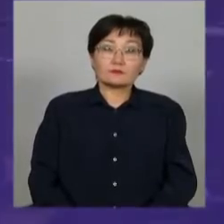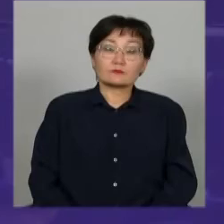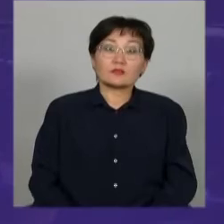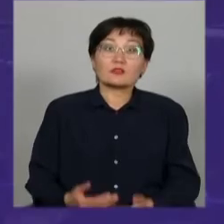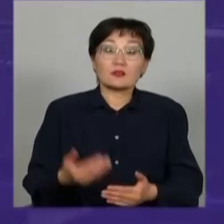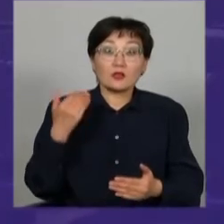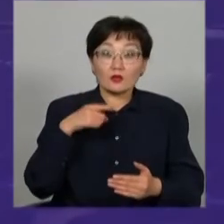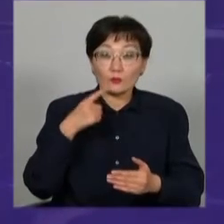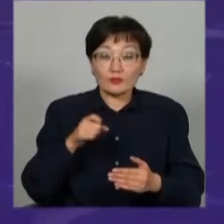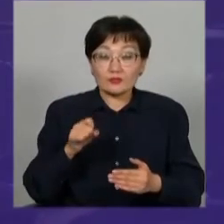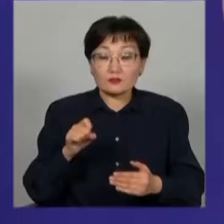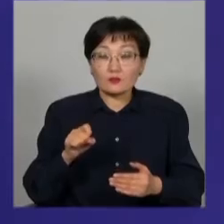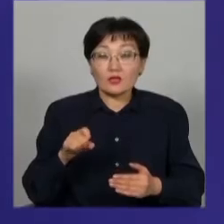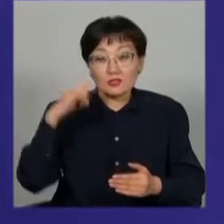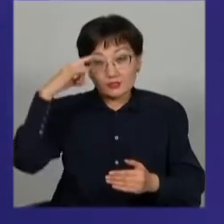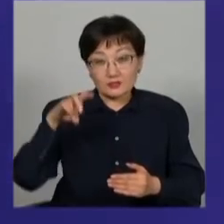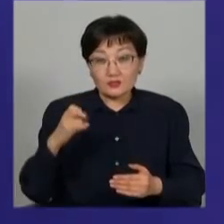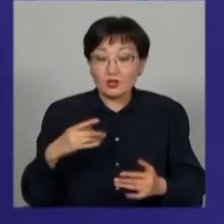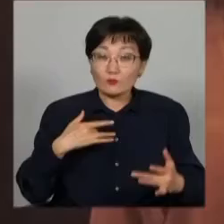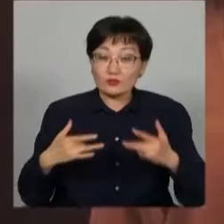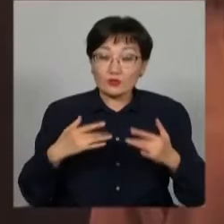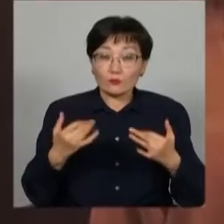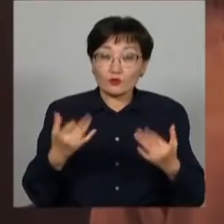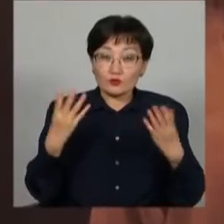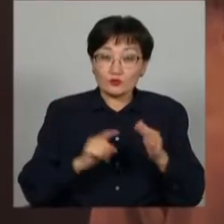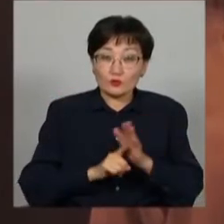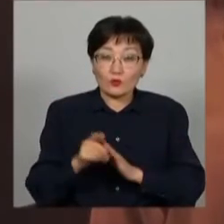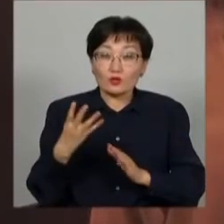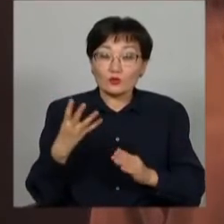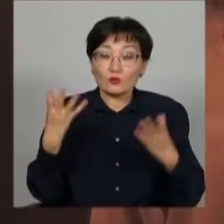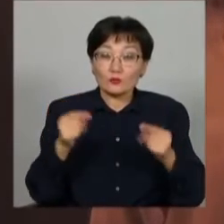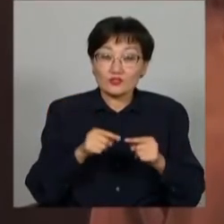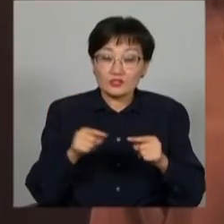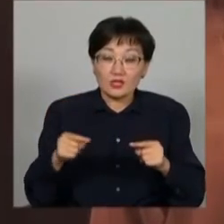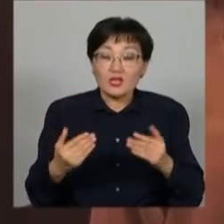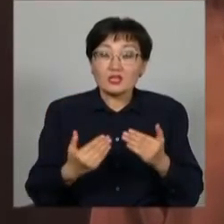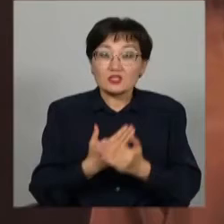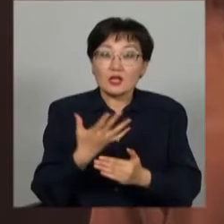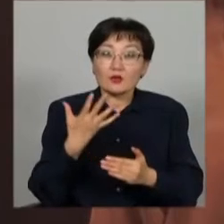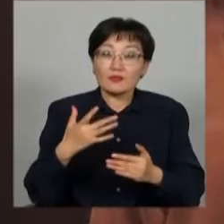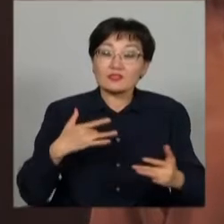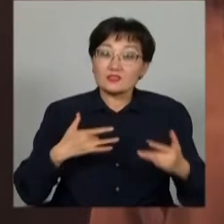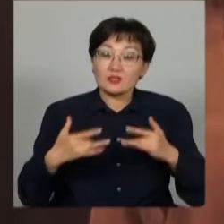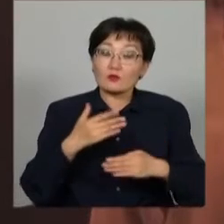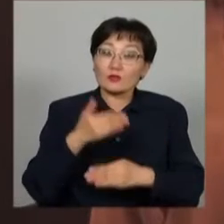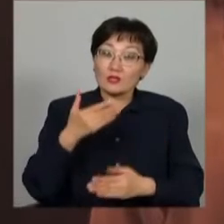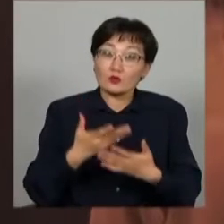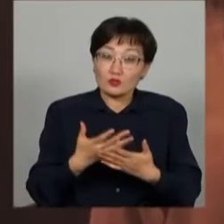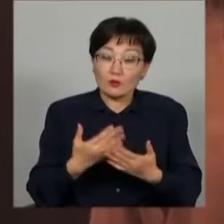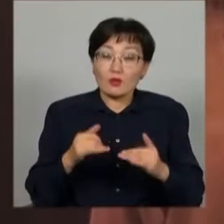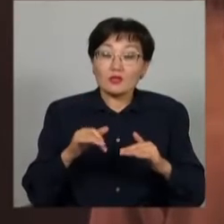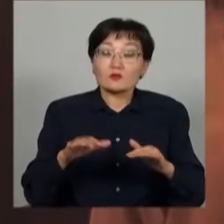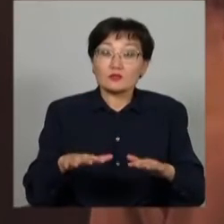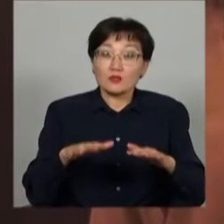Бағанада айтып өттік, Әуезов атындағы Қазақ ұлттық драма театры бүгіннен бастап 4 күн қатарынан жап жаңа 5 қойылымды сахналайды. Қазіргі